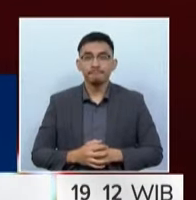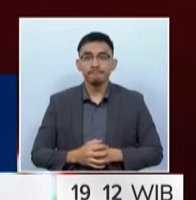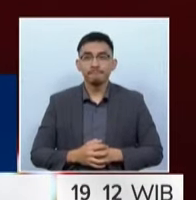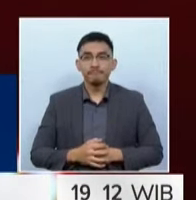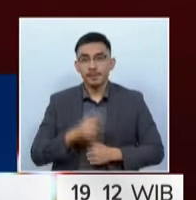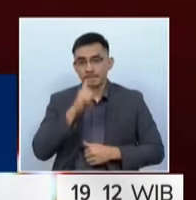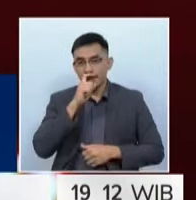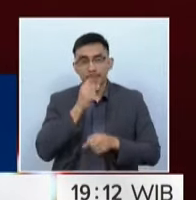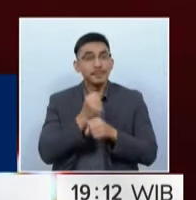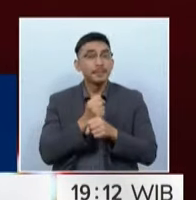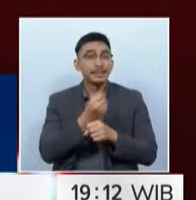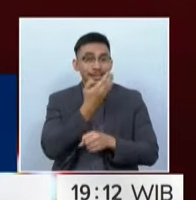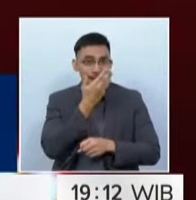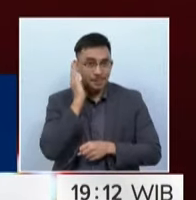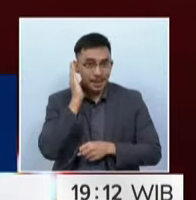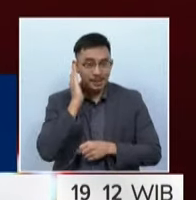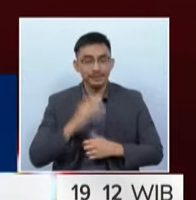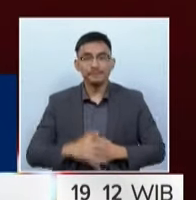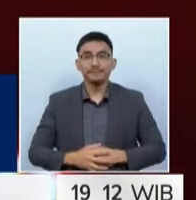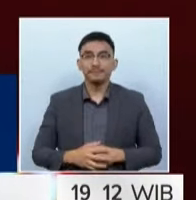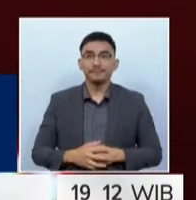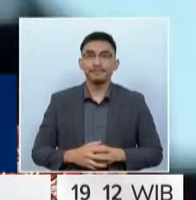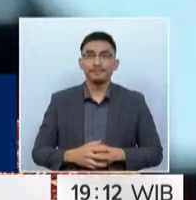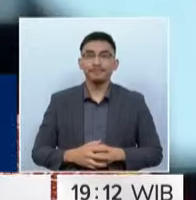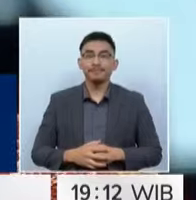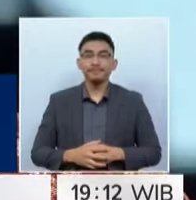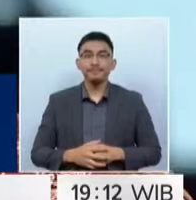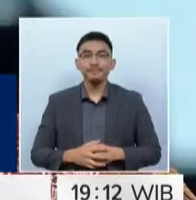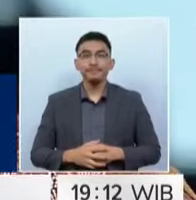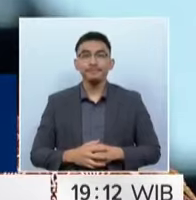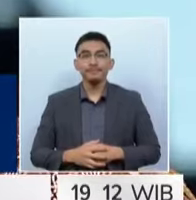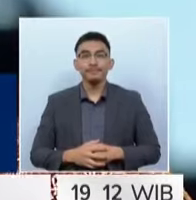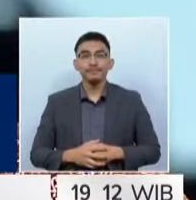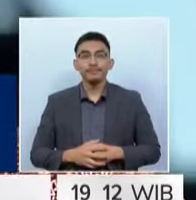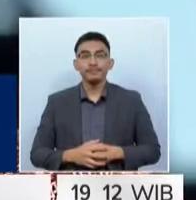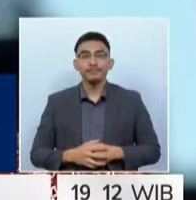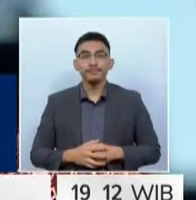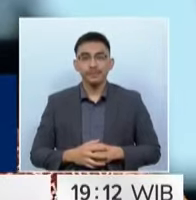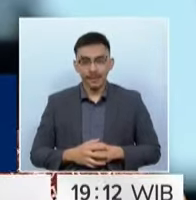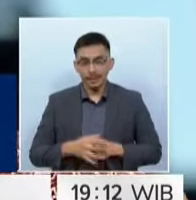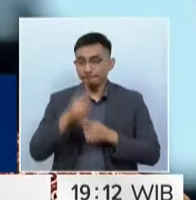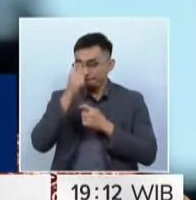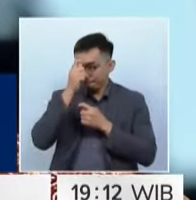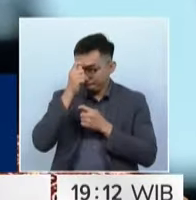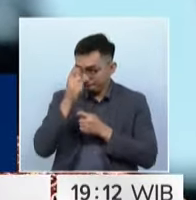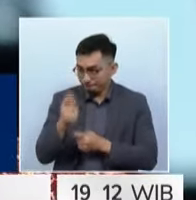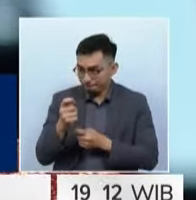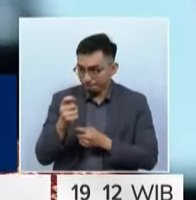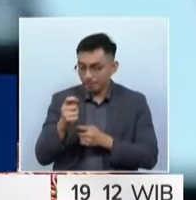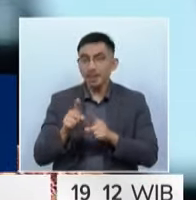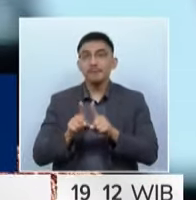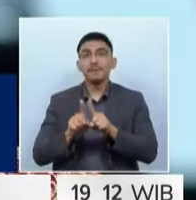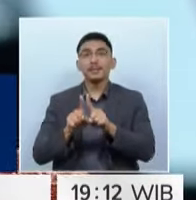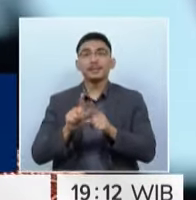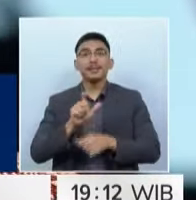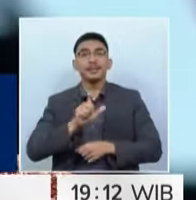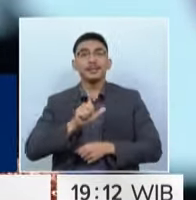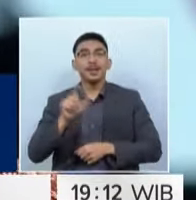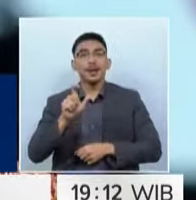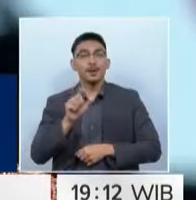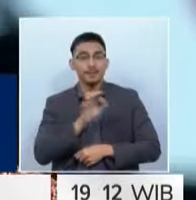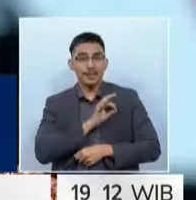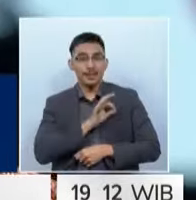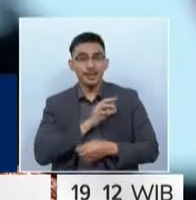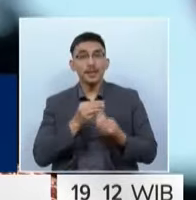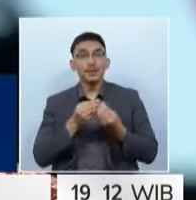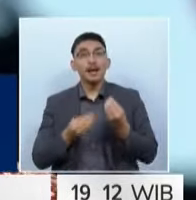Gibran rakabuming Raka yang kami hormati Pasangan calon Presiden dan Wakil